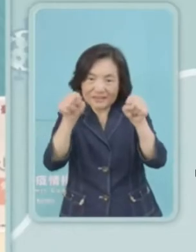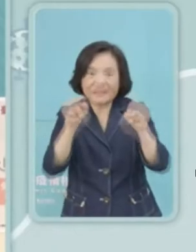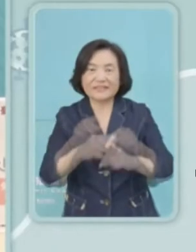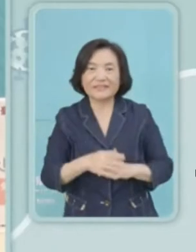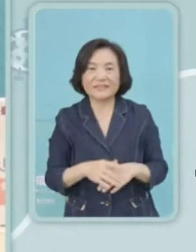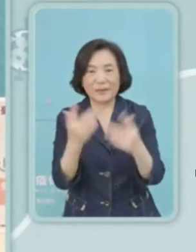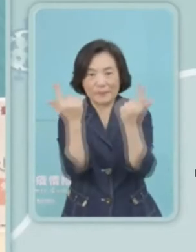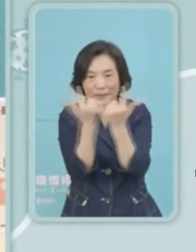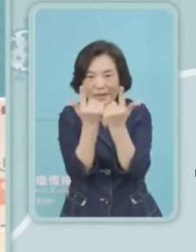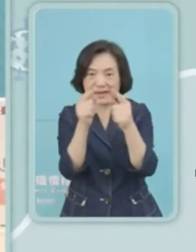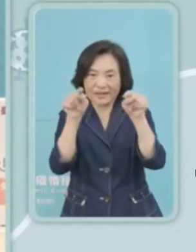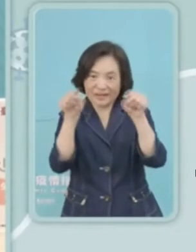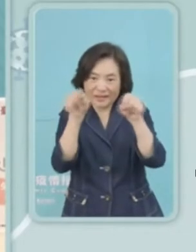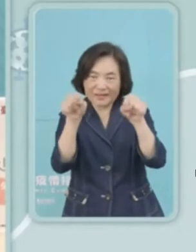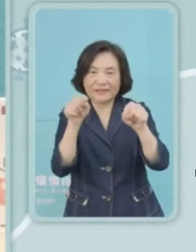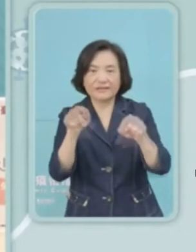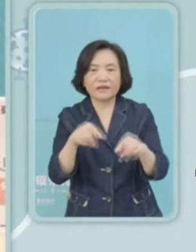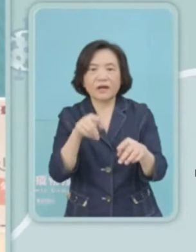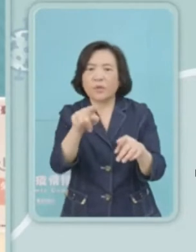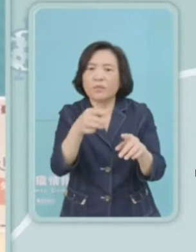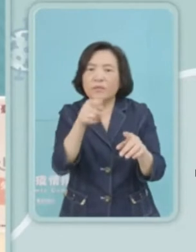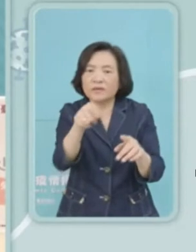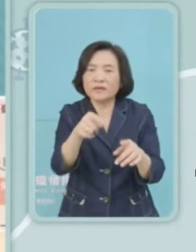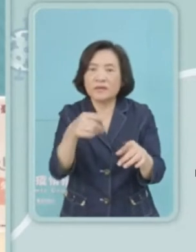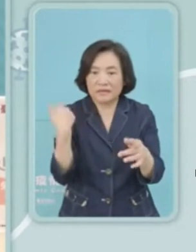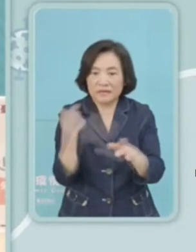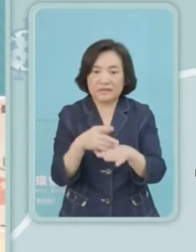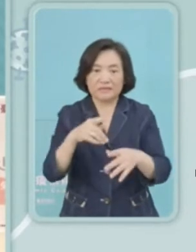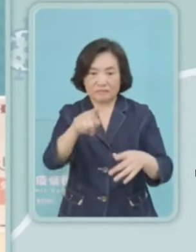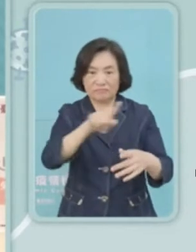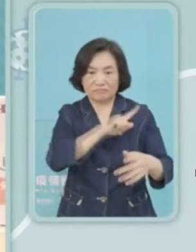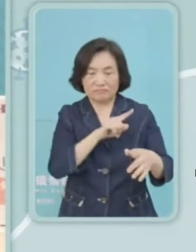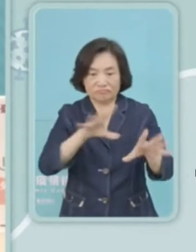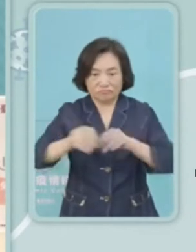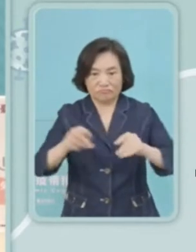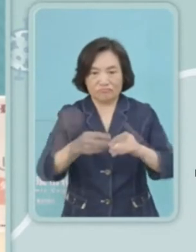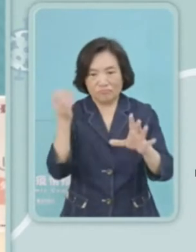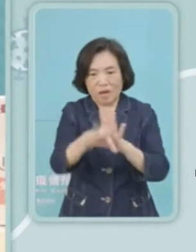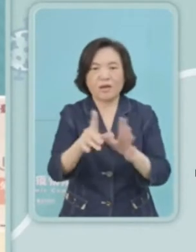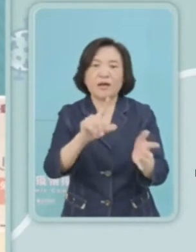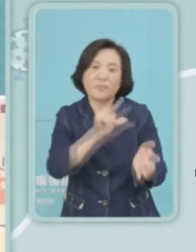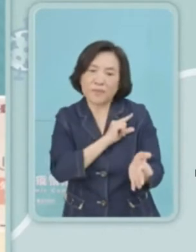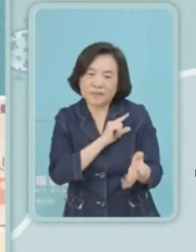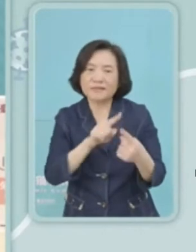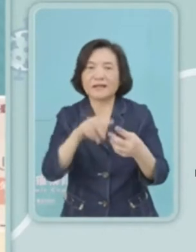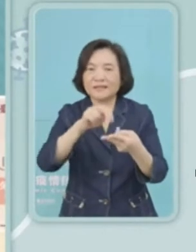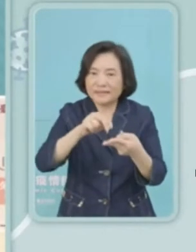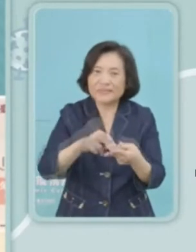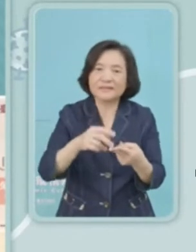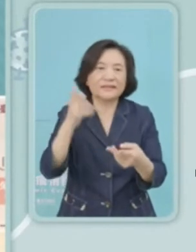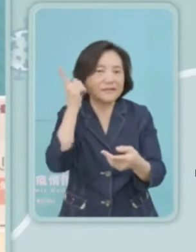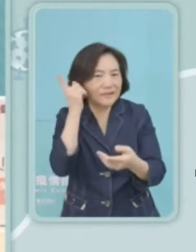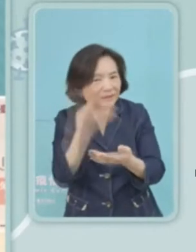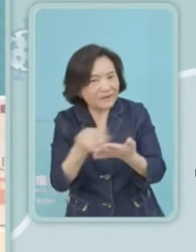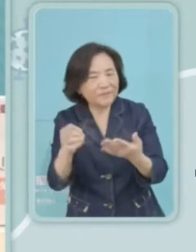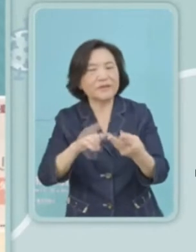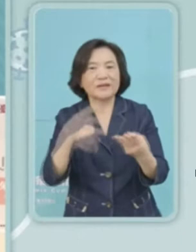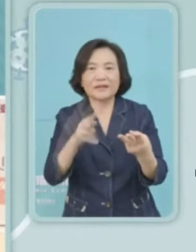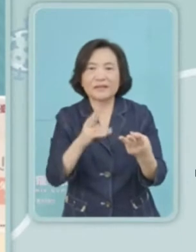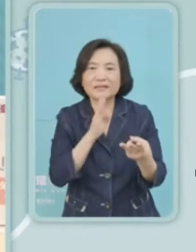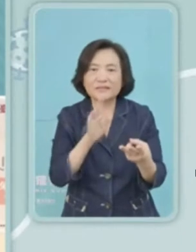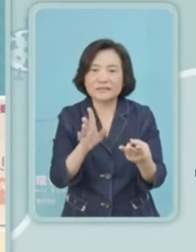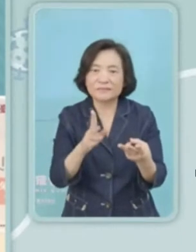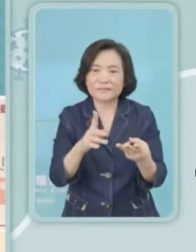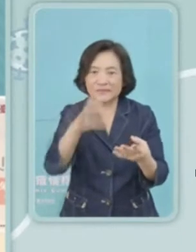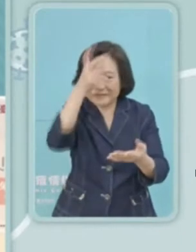呢？因为台北通已经把你个人的资料都建在里面了，所以你的台北通就等于是你